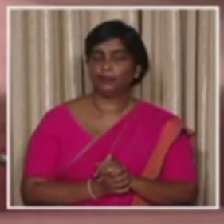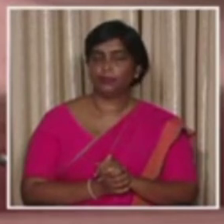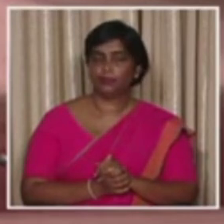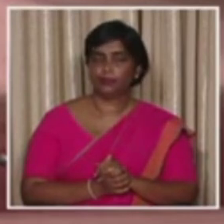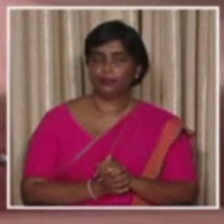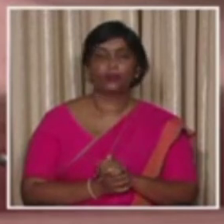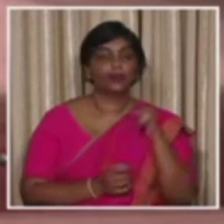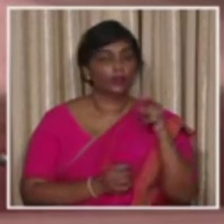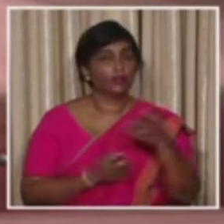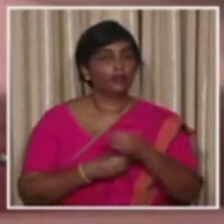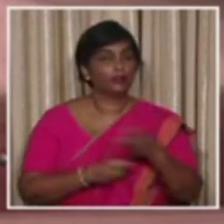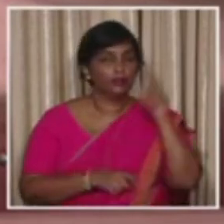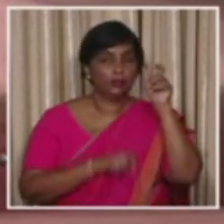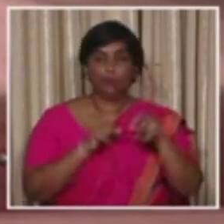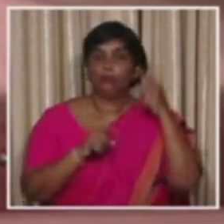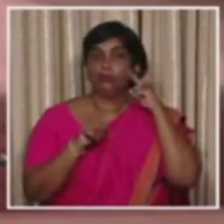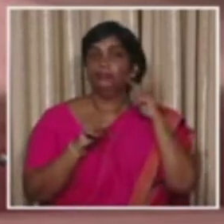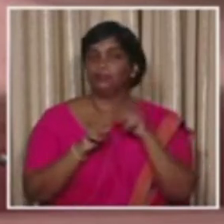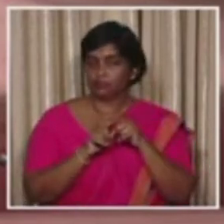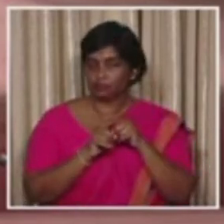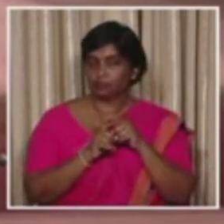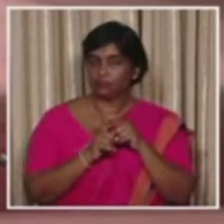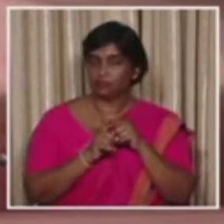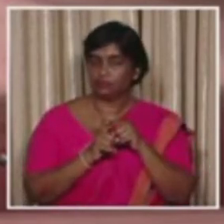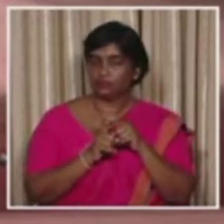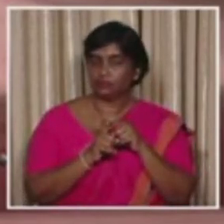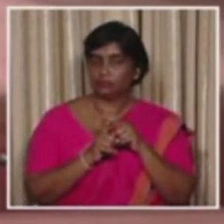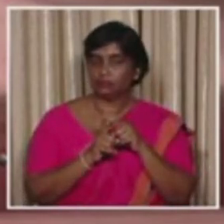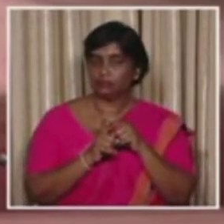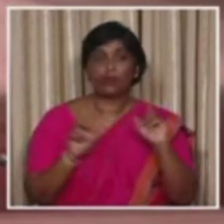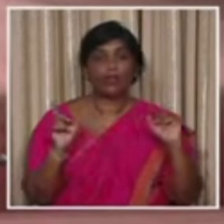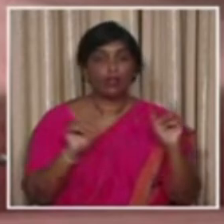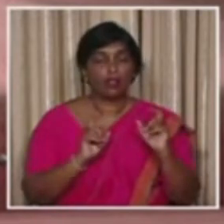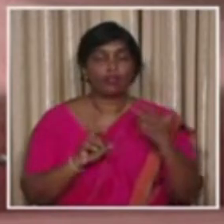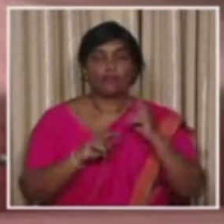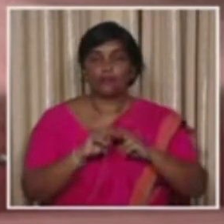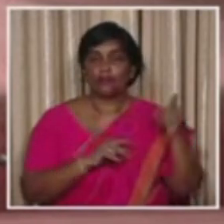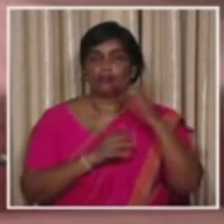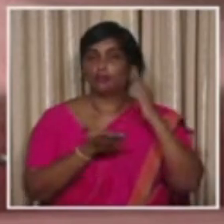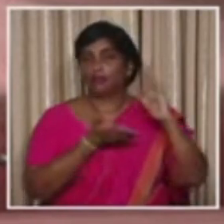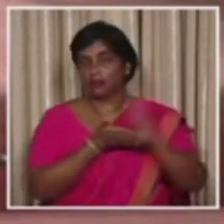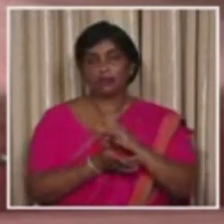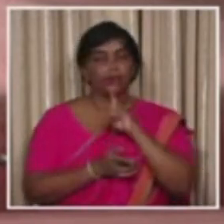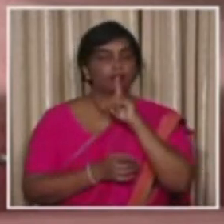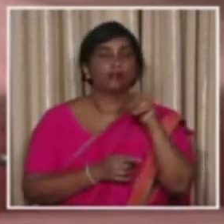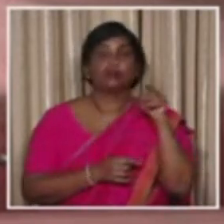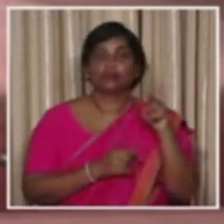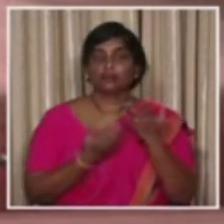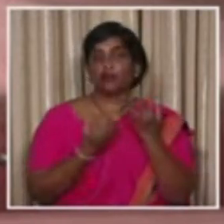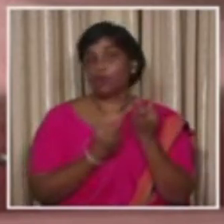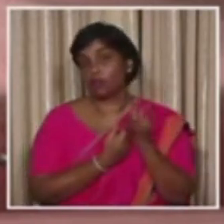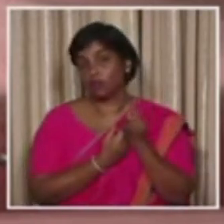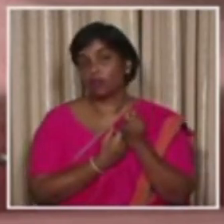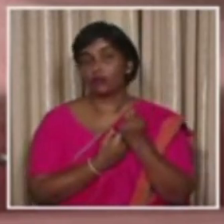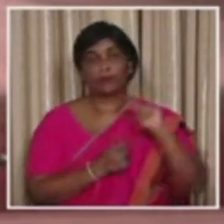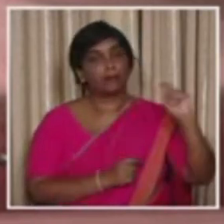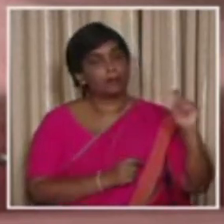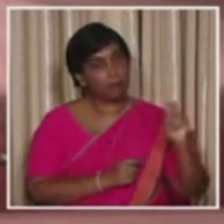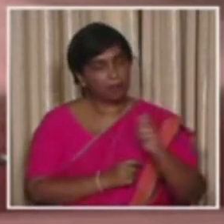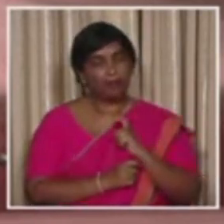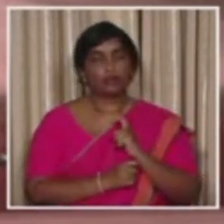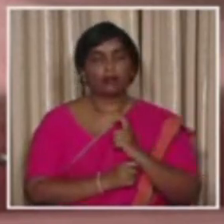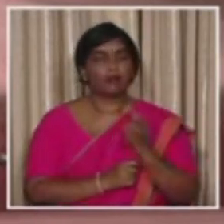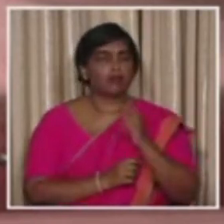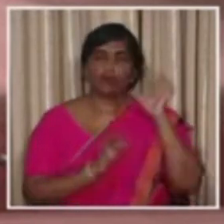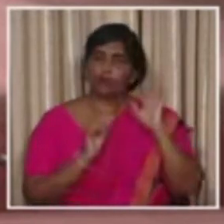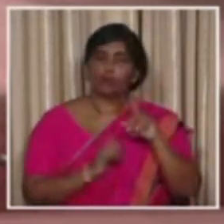ஆக்கப்பட்டவர்களினுடைய உறவுகள், எங்களுக்கு நீதிதான் வேண்டும், எங்களுக்கு நிதி தேவையில்லை என்கிறார்கள். ஆனால் இந்த அரசாங்கம் வலுக்கட்டாயமாக அவர்களுக்கு